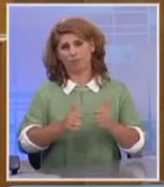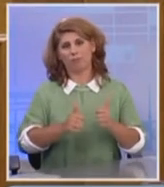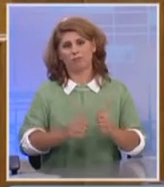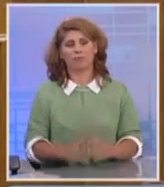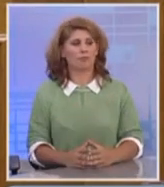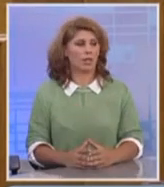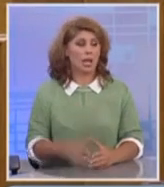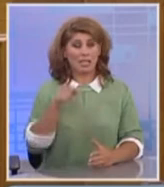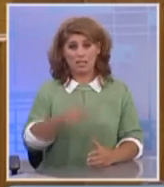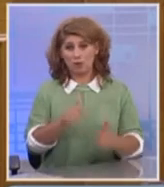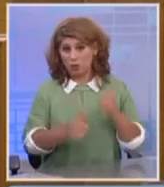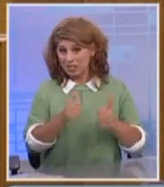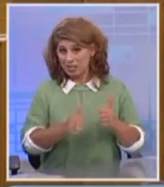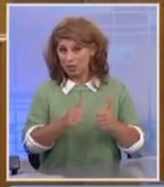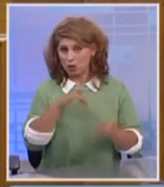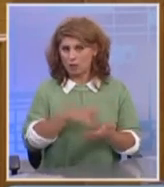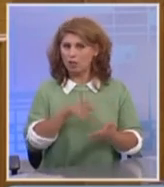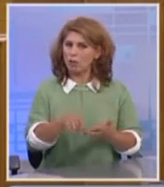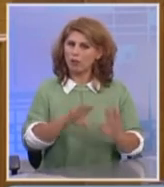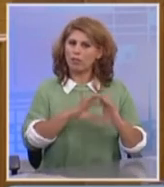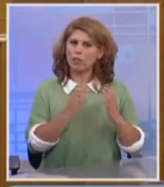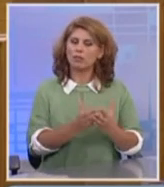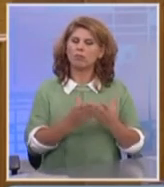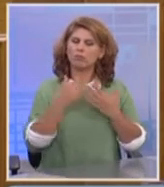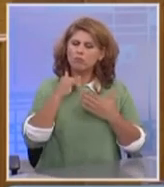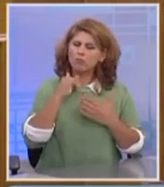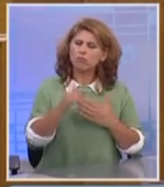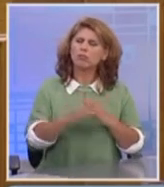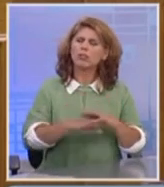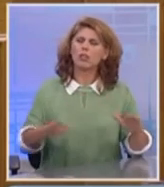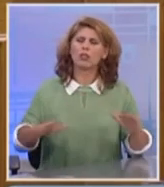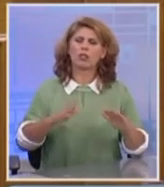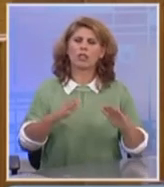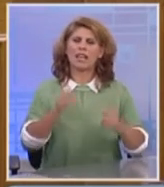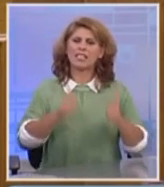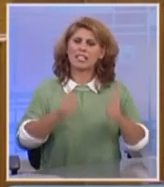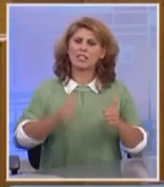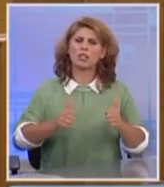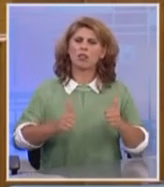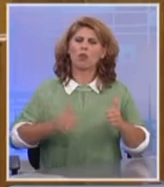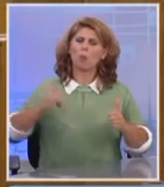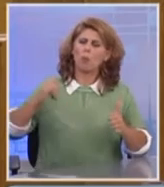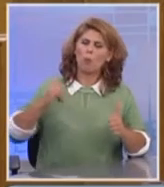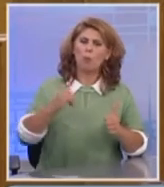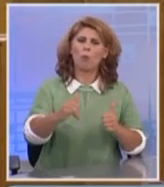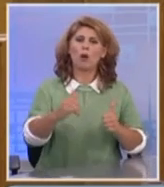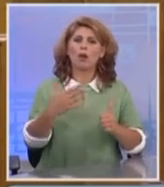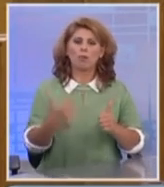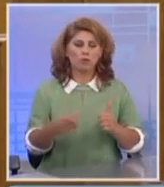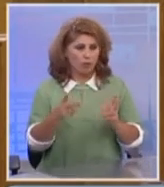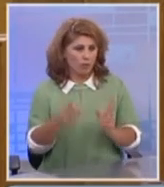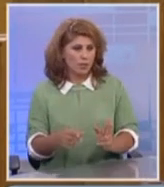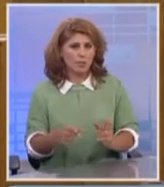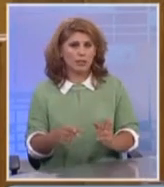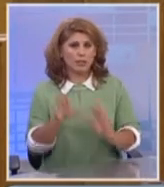Σε αυτό το λύκειο λοιπόν θα γενικευτεί ένας ατέλειωτος εξεταστικός μαραθώνιος που θα λειτουργεί αποτρεπτικά